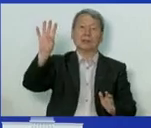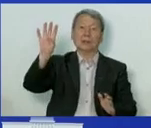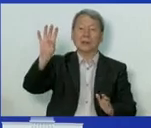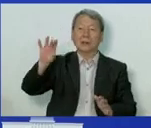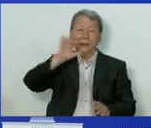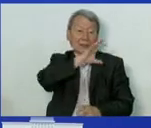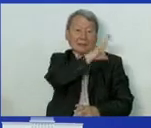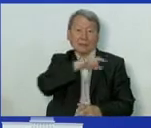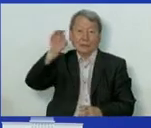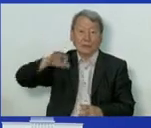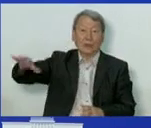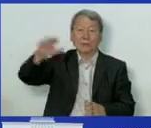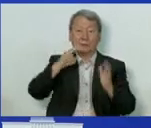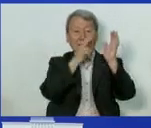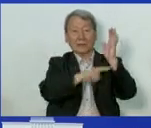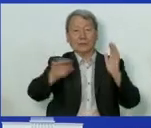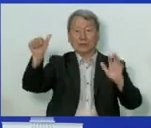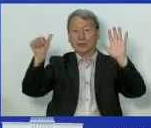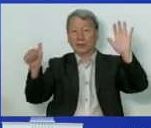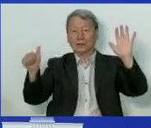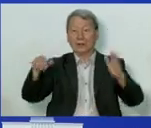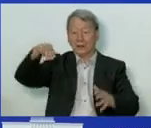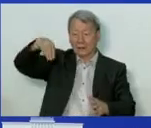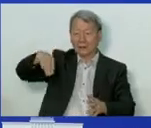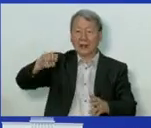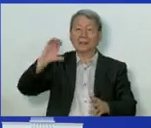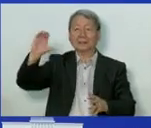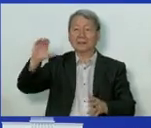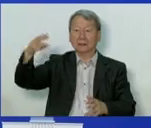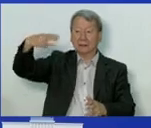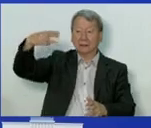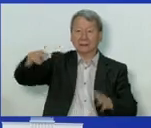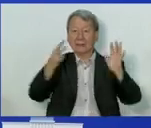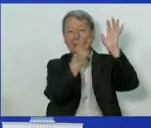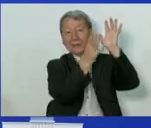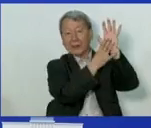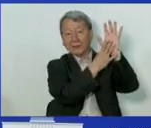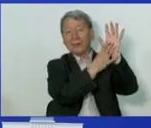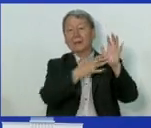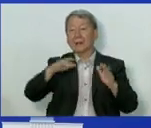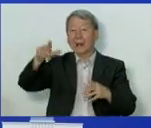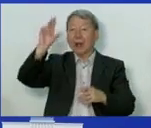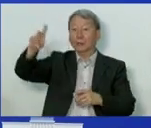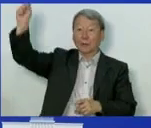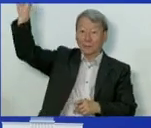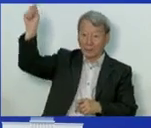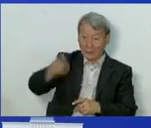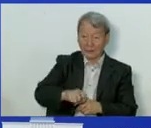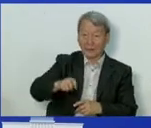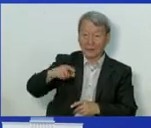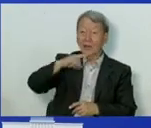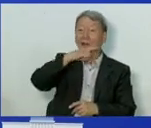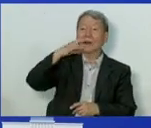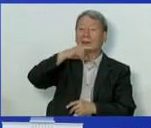464, Иссык-Кульская область 76, Таласская область 39. Среди прибывших